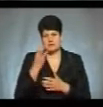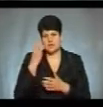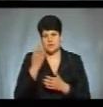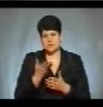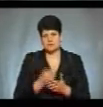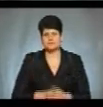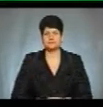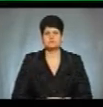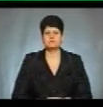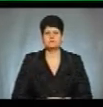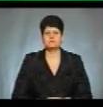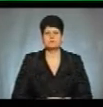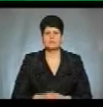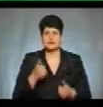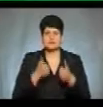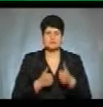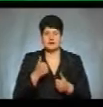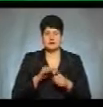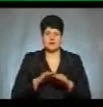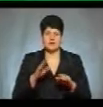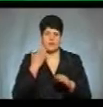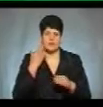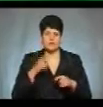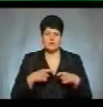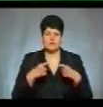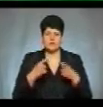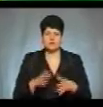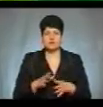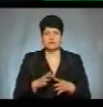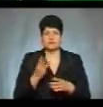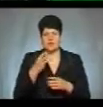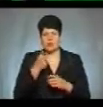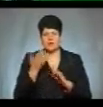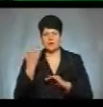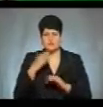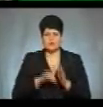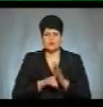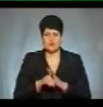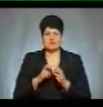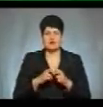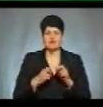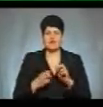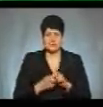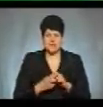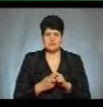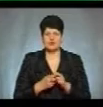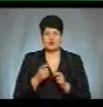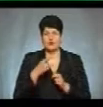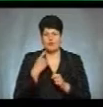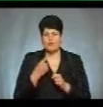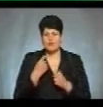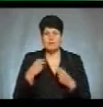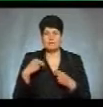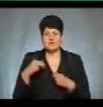Хмельницького. Змагання з дитячої легкої атлетики ІАФ вперше пройшли 3 роки тому у Івано-Франківську, розповідає президент Федерації дитячої